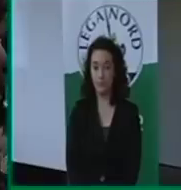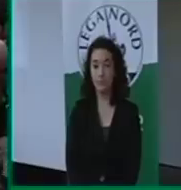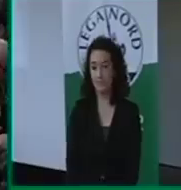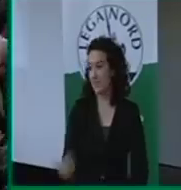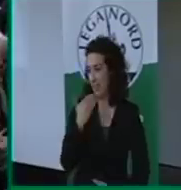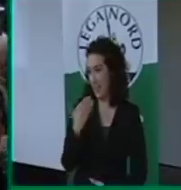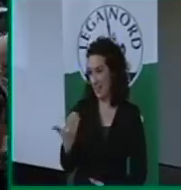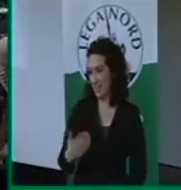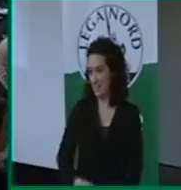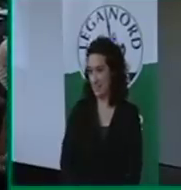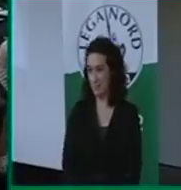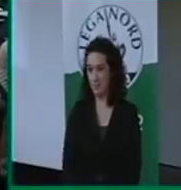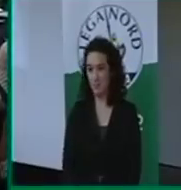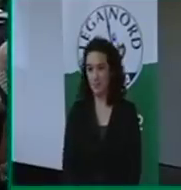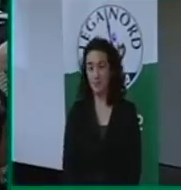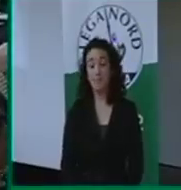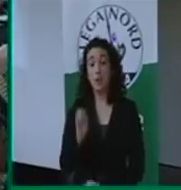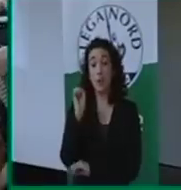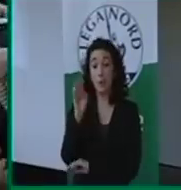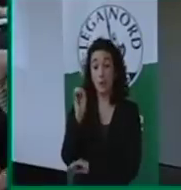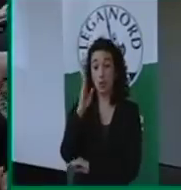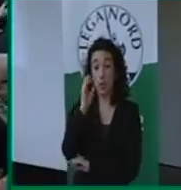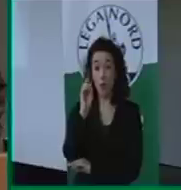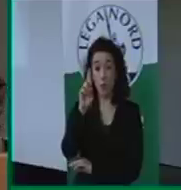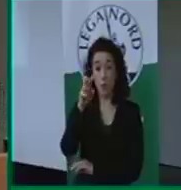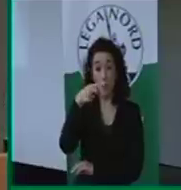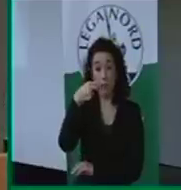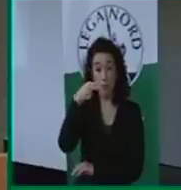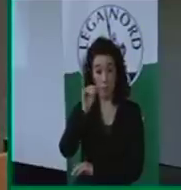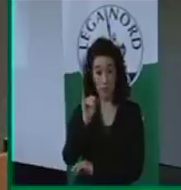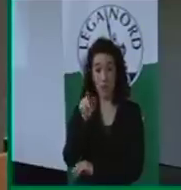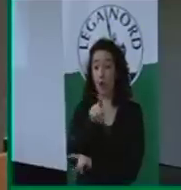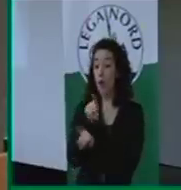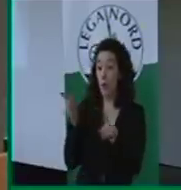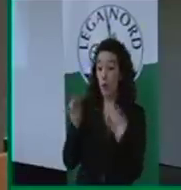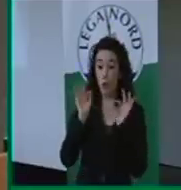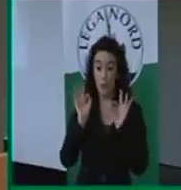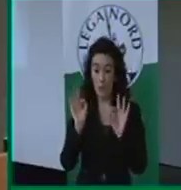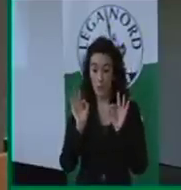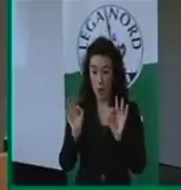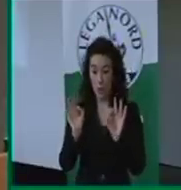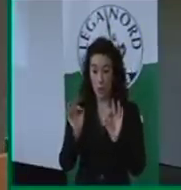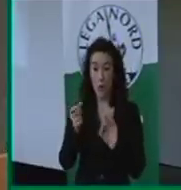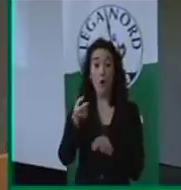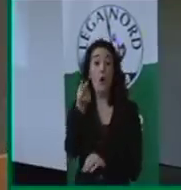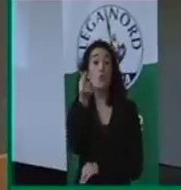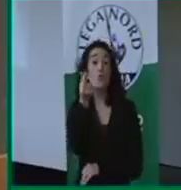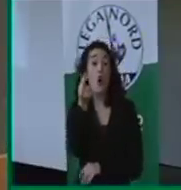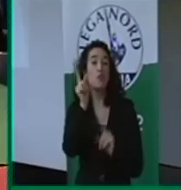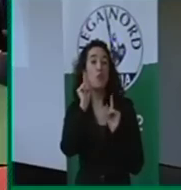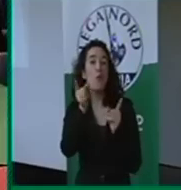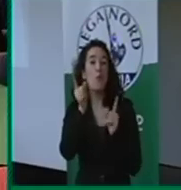ringrazio il professor il professor Borghi Perché loro hanno la corona svedese non